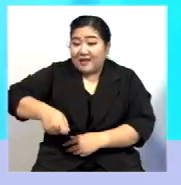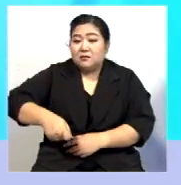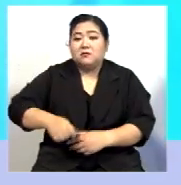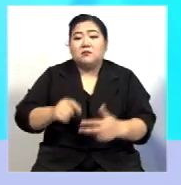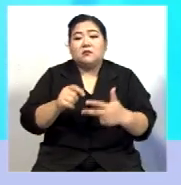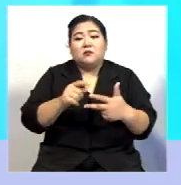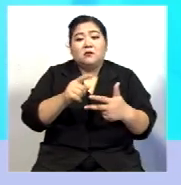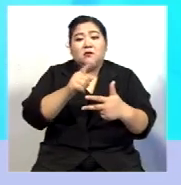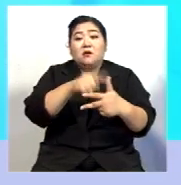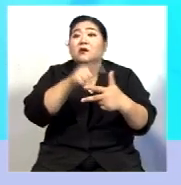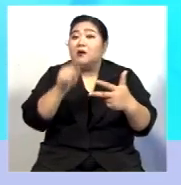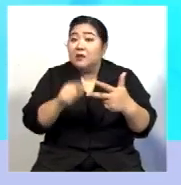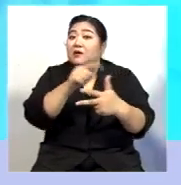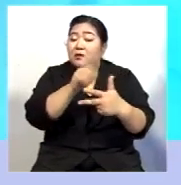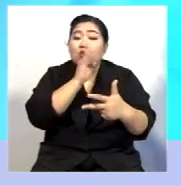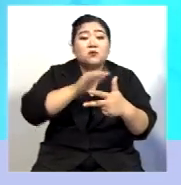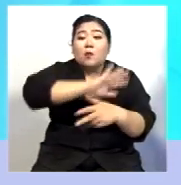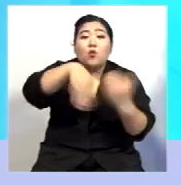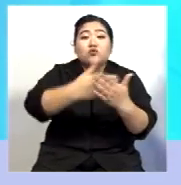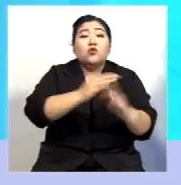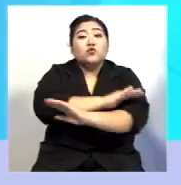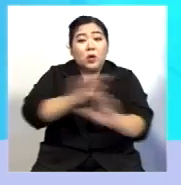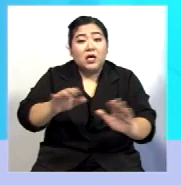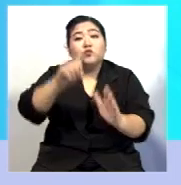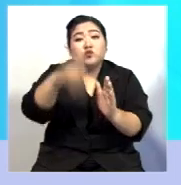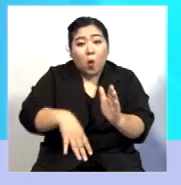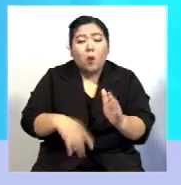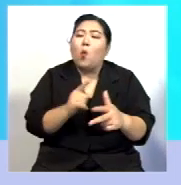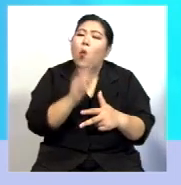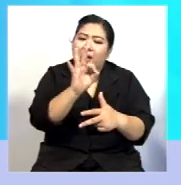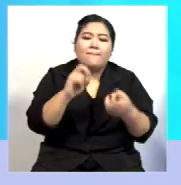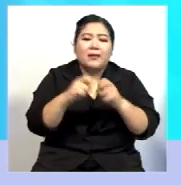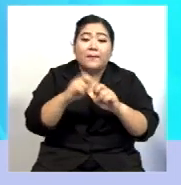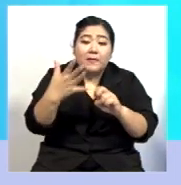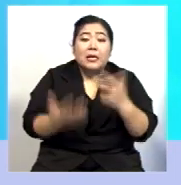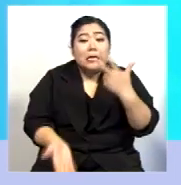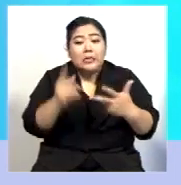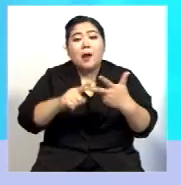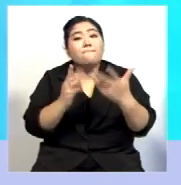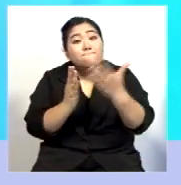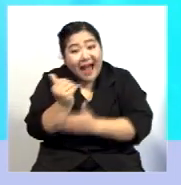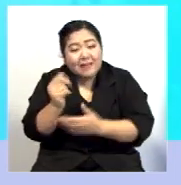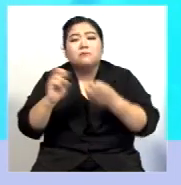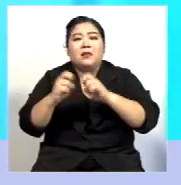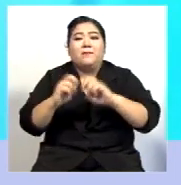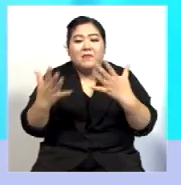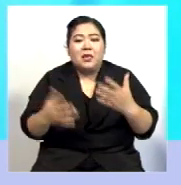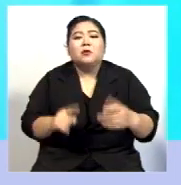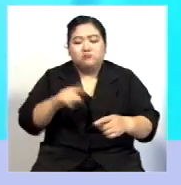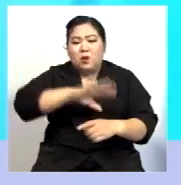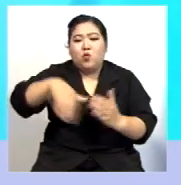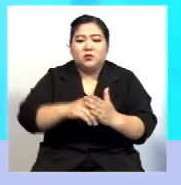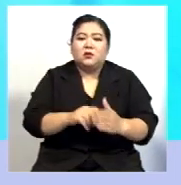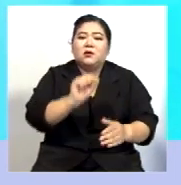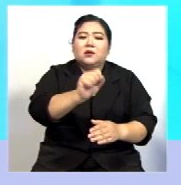านจะไม่เกิดปัญหาเพราะสามารถนำร่างเดิมมาปรับปรุงและพิจารณาใหม่ทั้งสองสภา